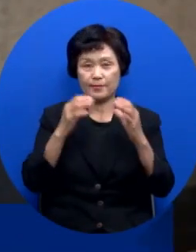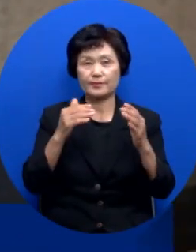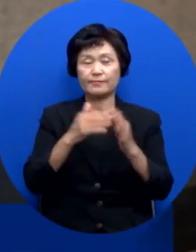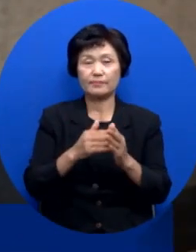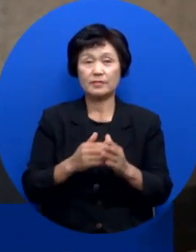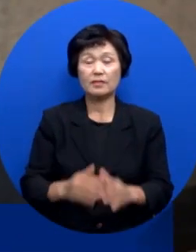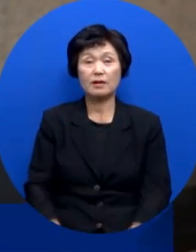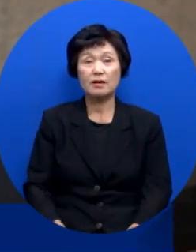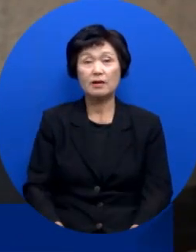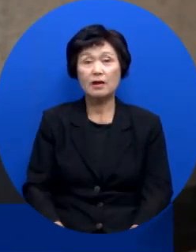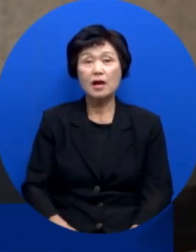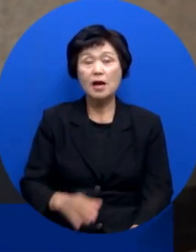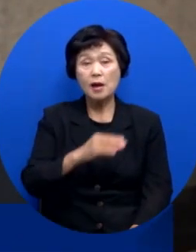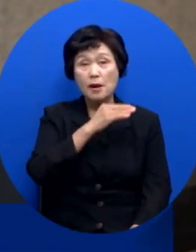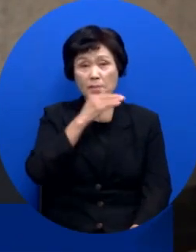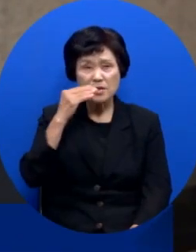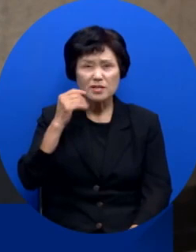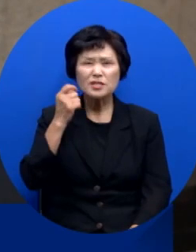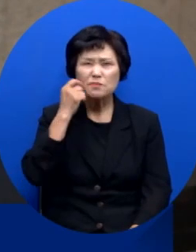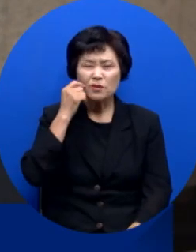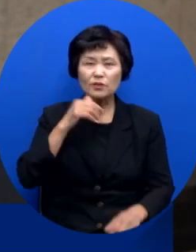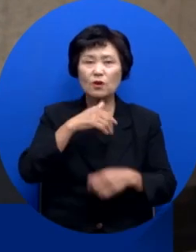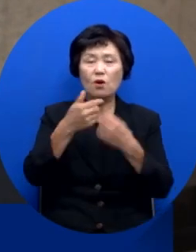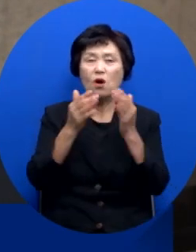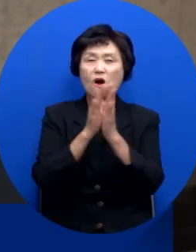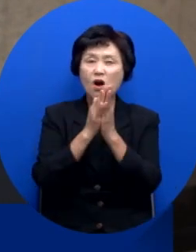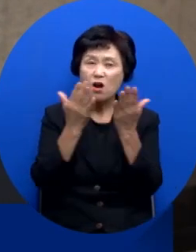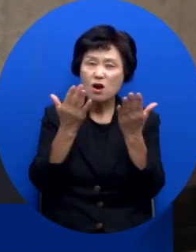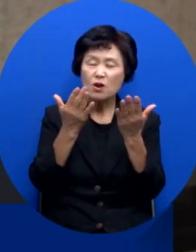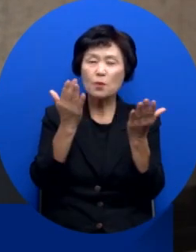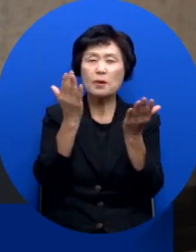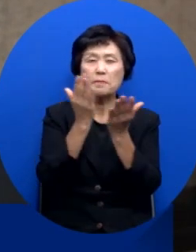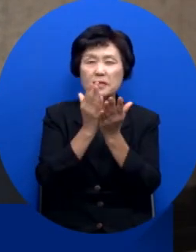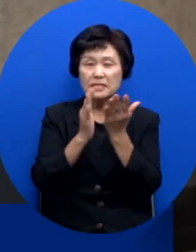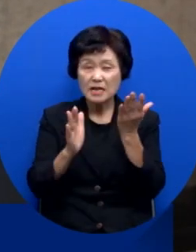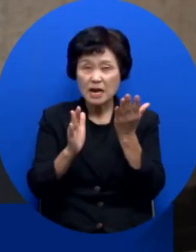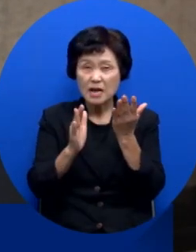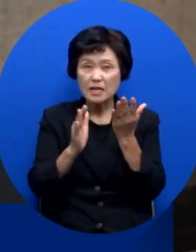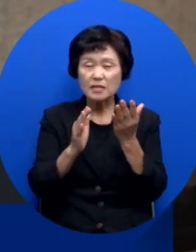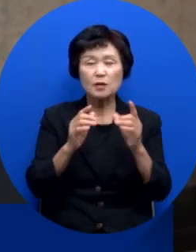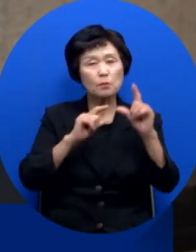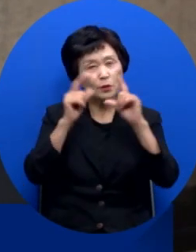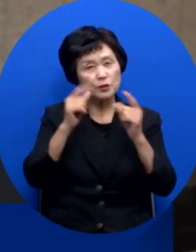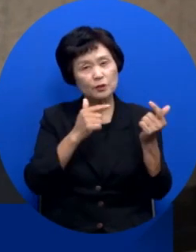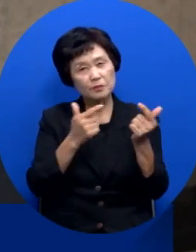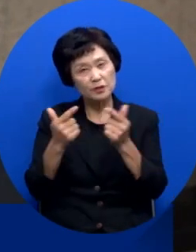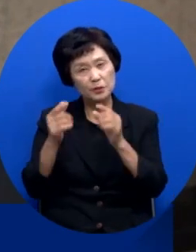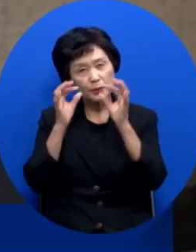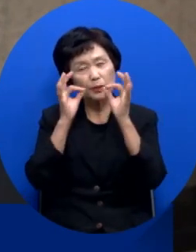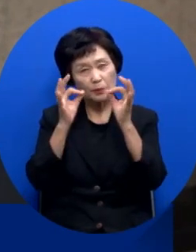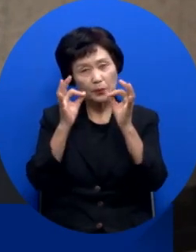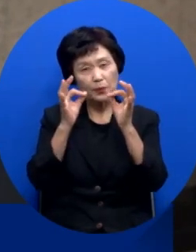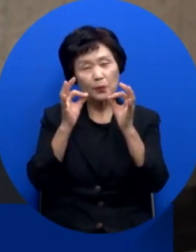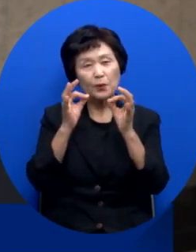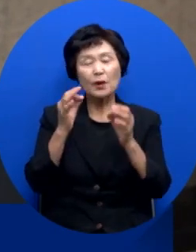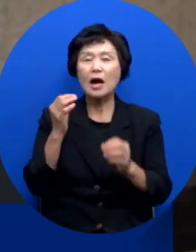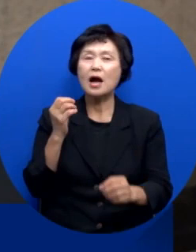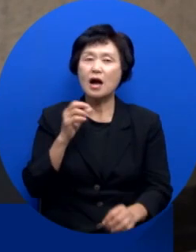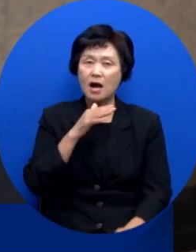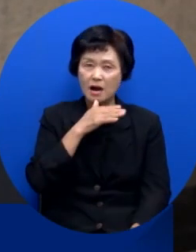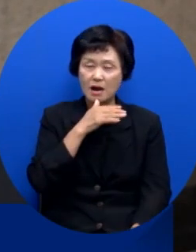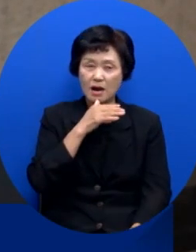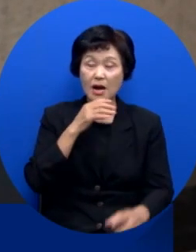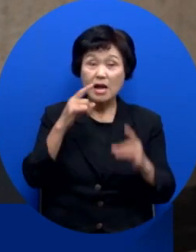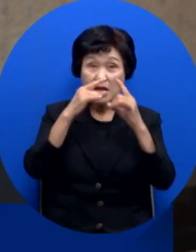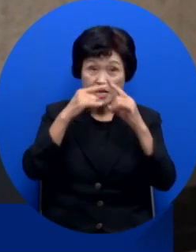중요한데 좀 올바르지 못하고 성경적이지 않은 세계관으로 인해서 다음 세대가 지금 무너지고 있잖아요. 그래서